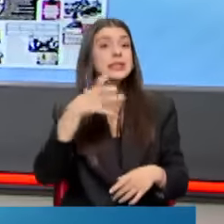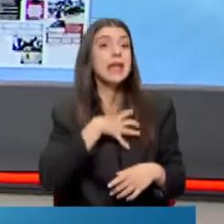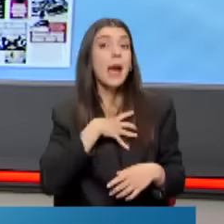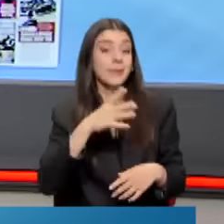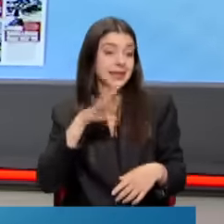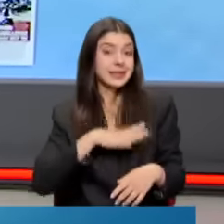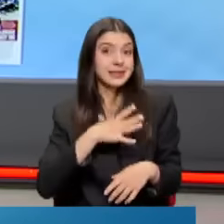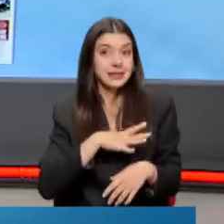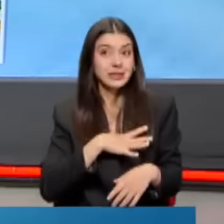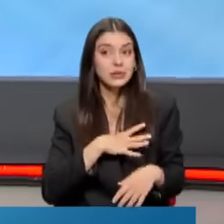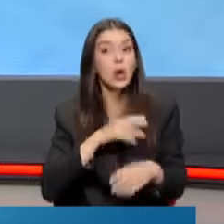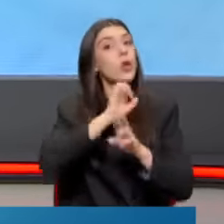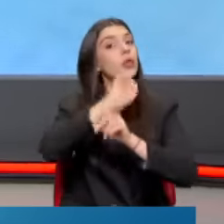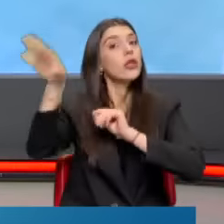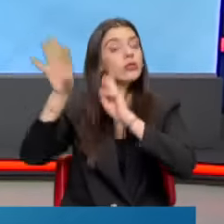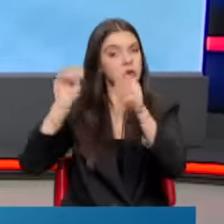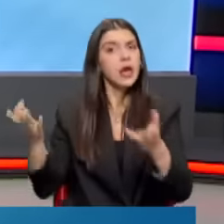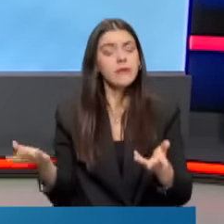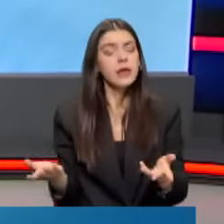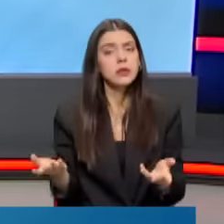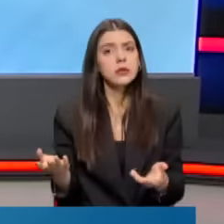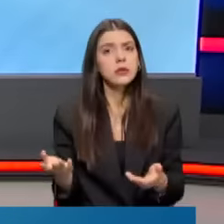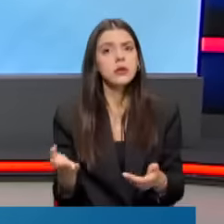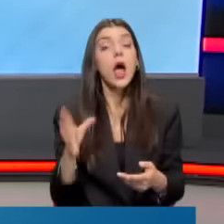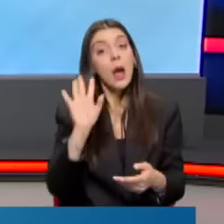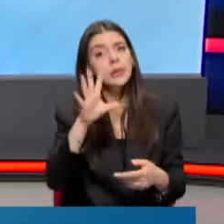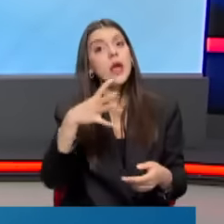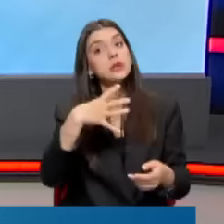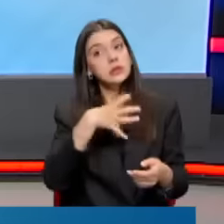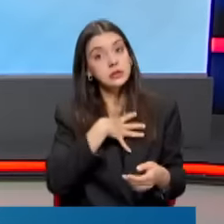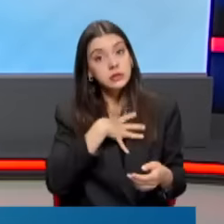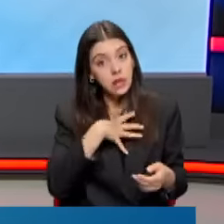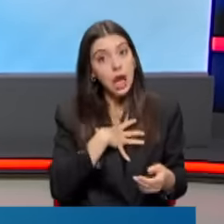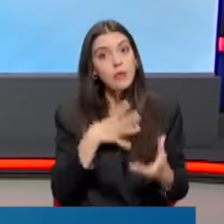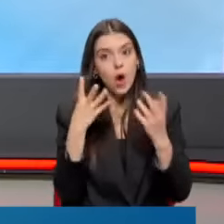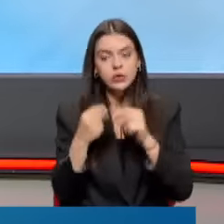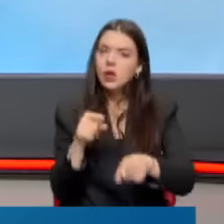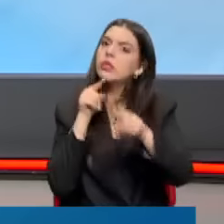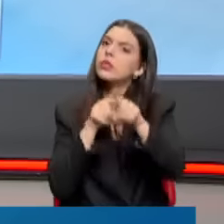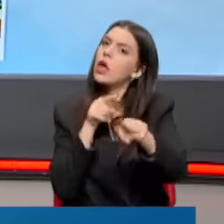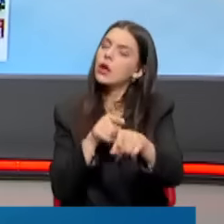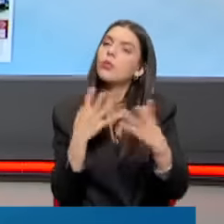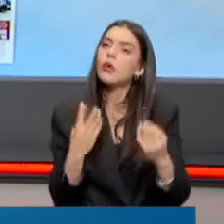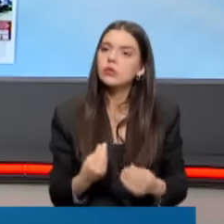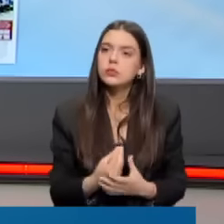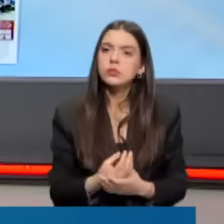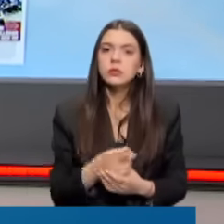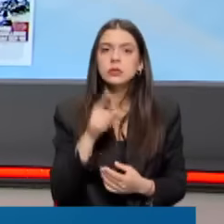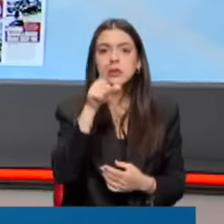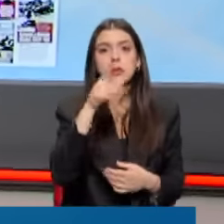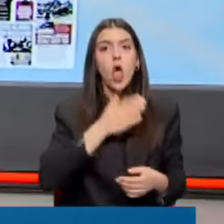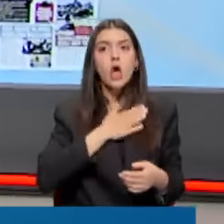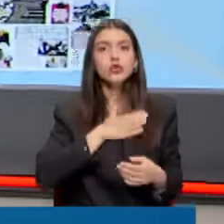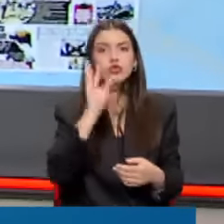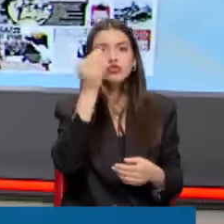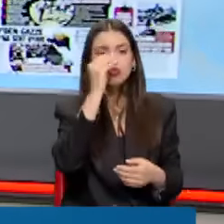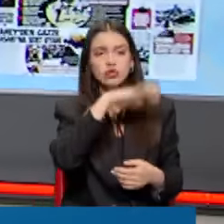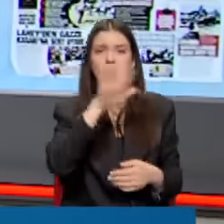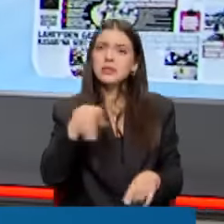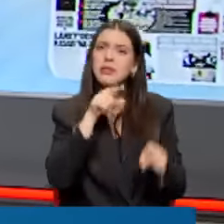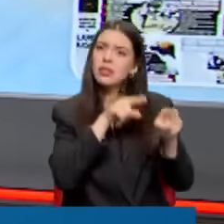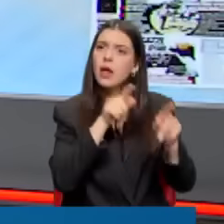isteyenlere ulaştırılacak Evet Ha bir de sahiplendirilir de takibi yapılacak önce siz Çoluğun çocuğun takibini